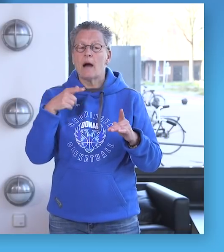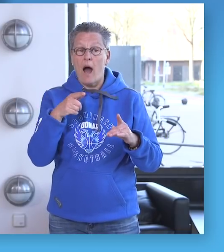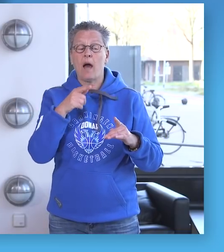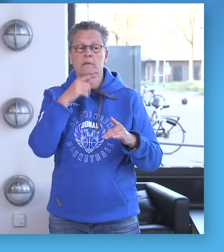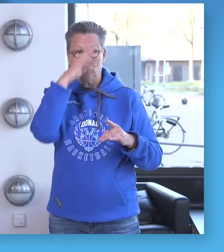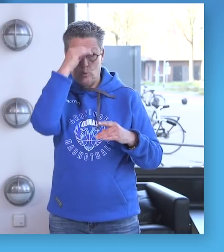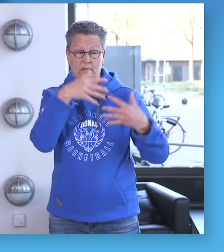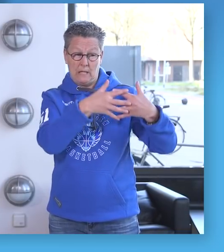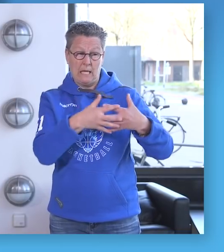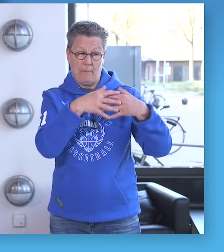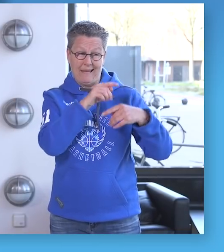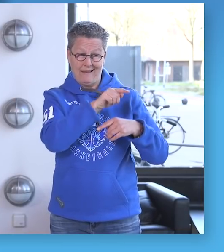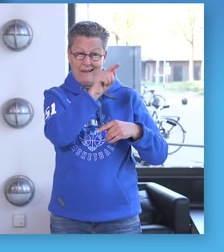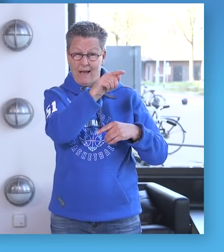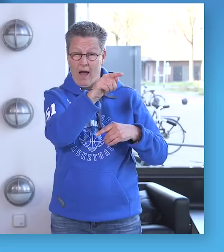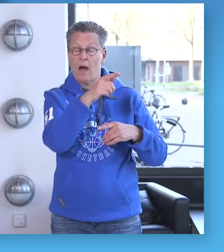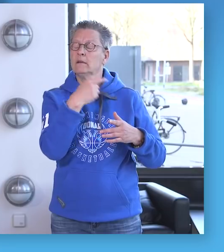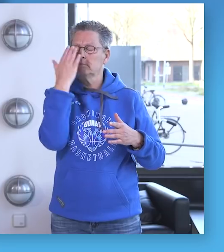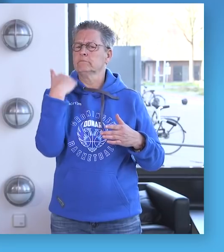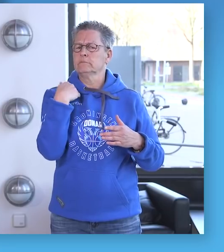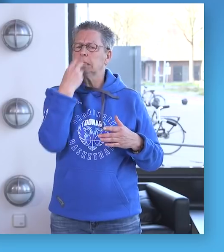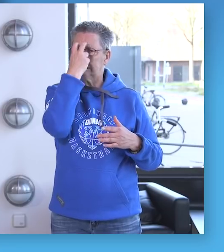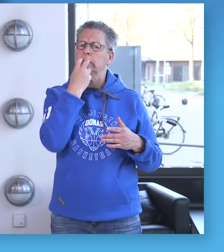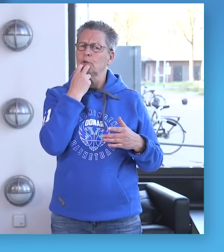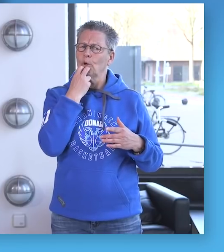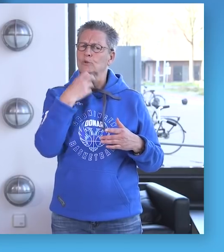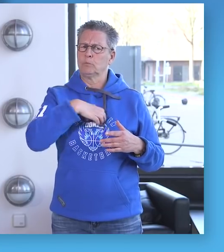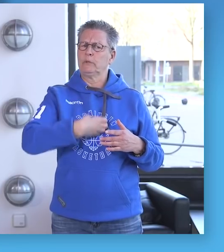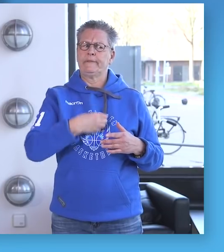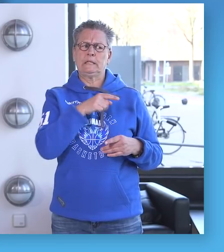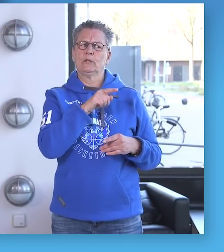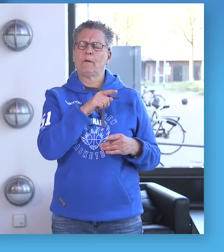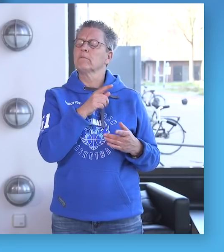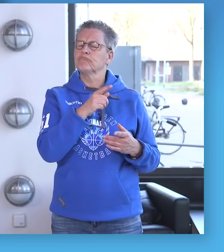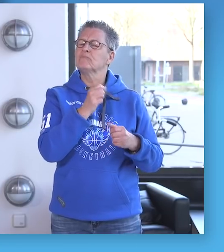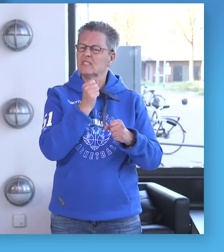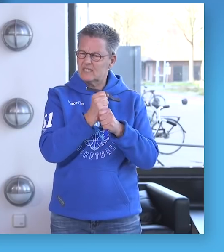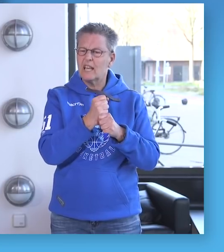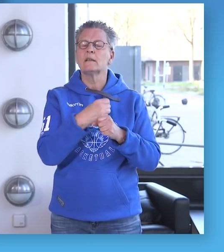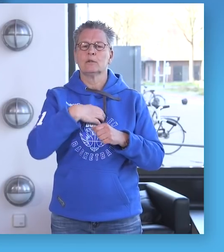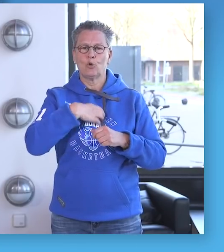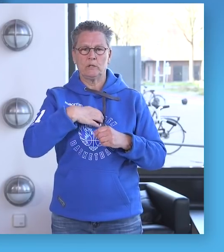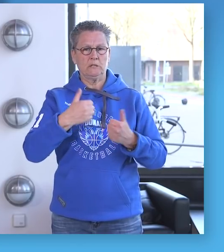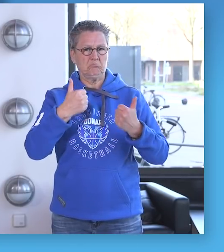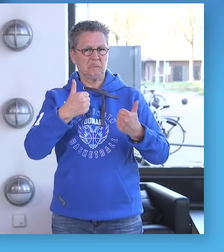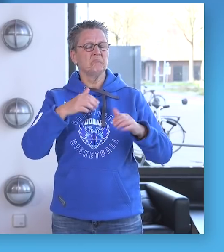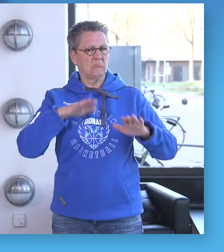Amerika zitten en de jongens die wij hebben, dat zijn serieuze professionals. En die zullen er zeker voor zorgen dat ze in conditie blijven